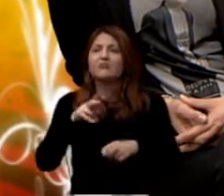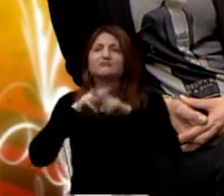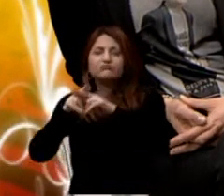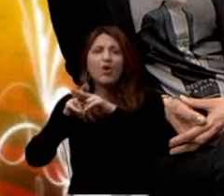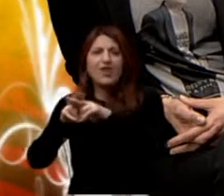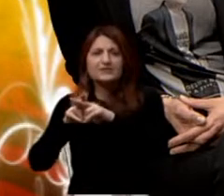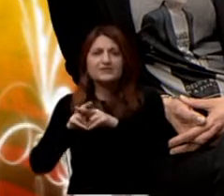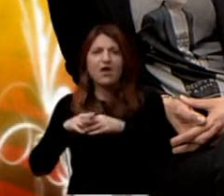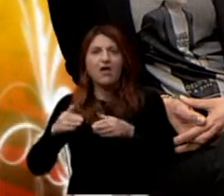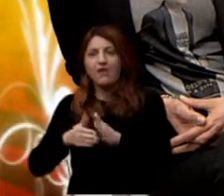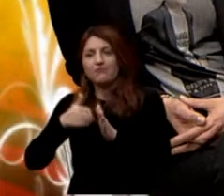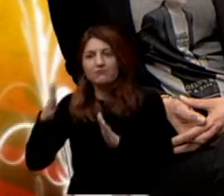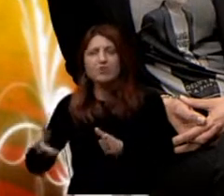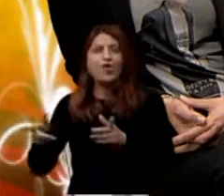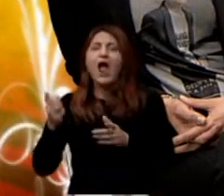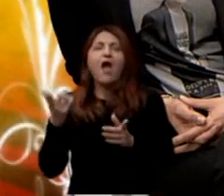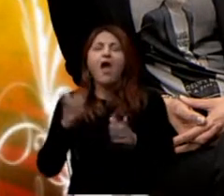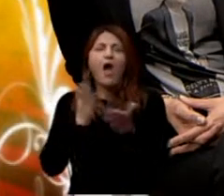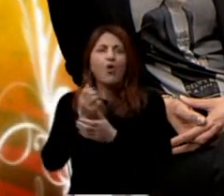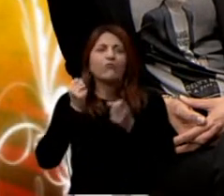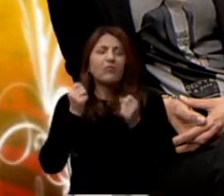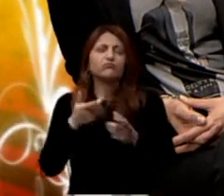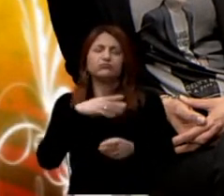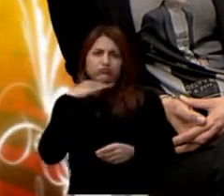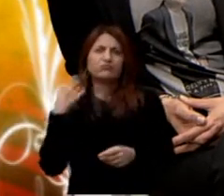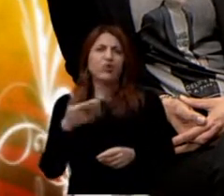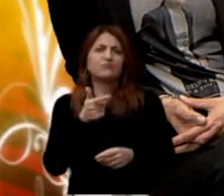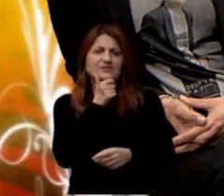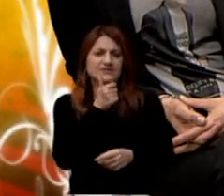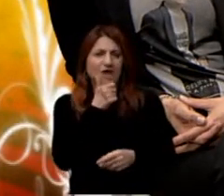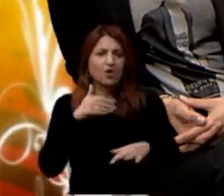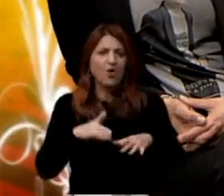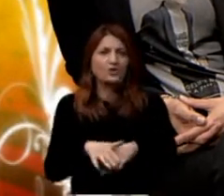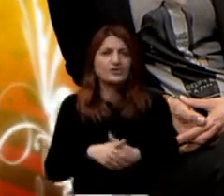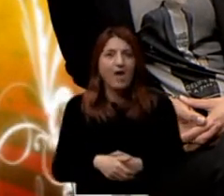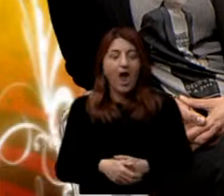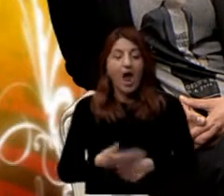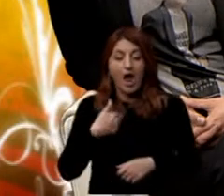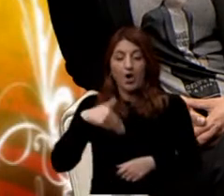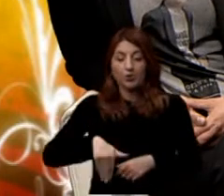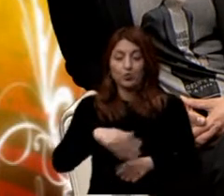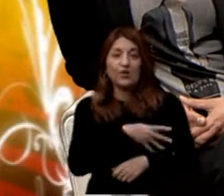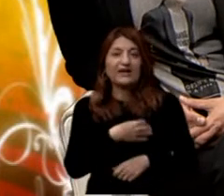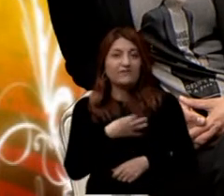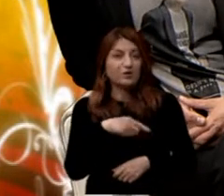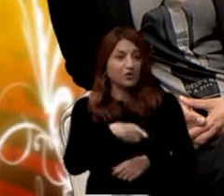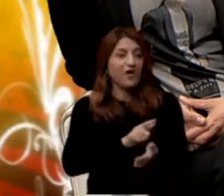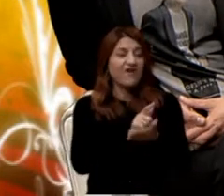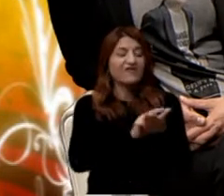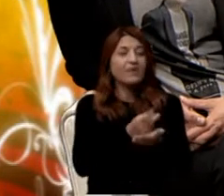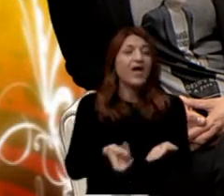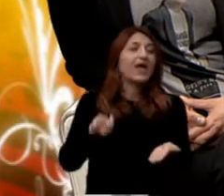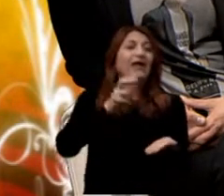hospitalizacije, pomak ide na duboku starost. Kod nas je to još ranija starost koja zapravo bi trebala